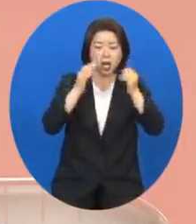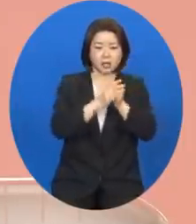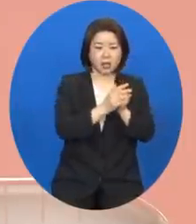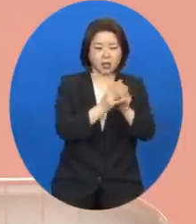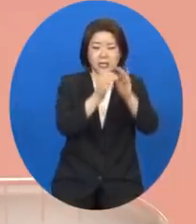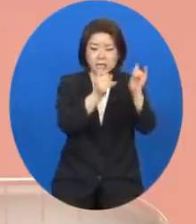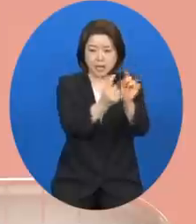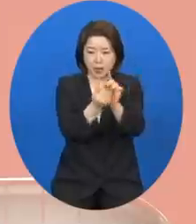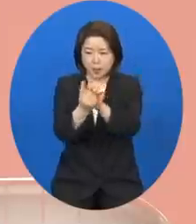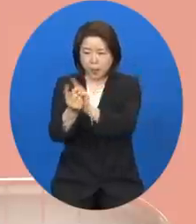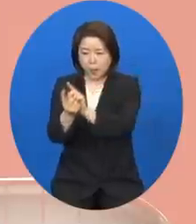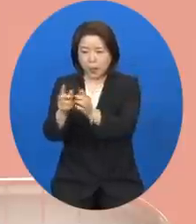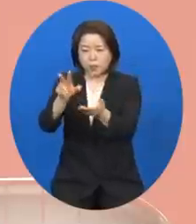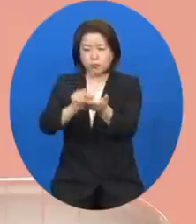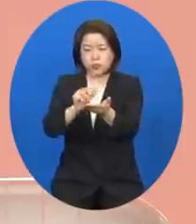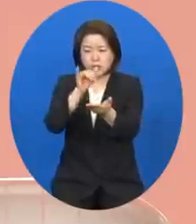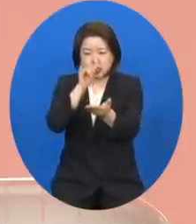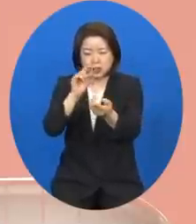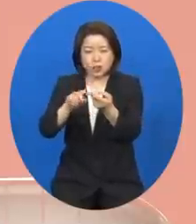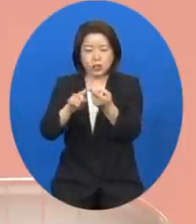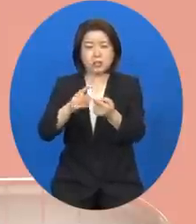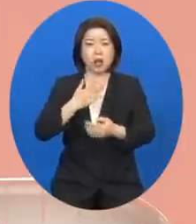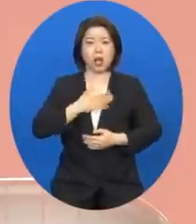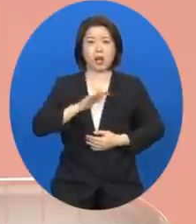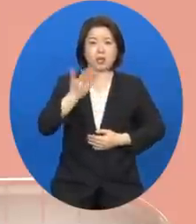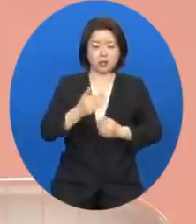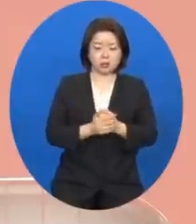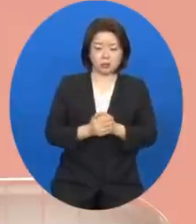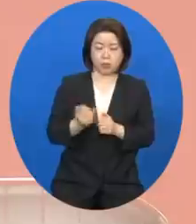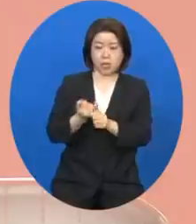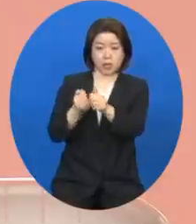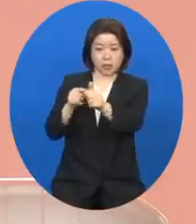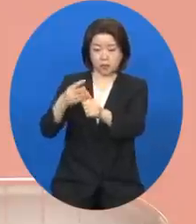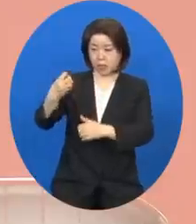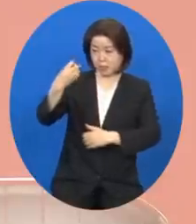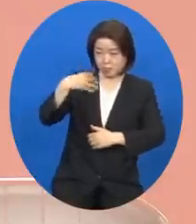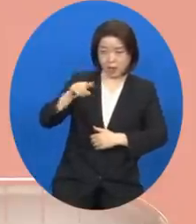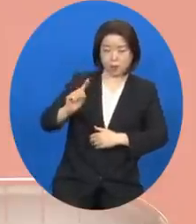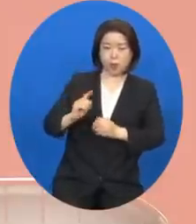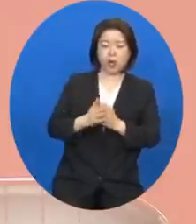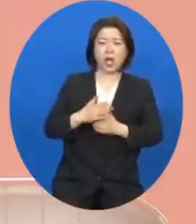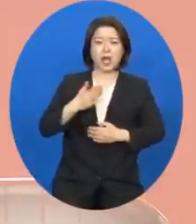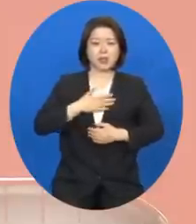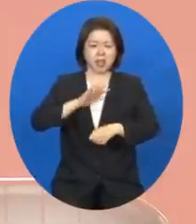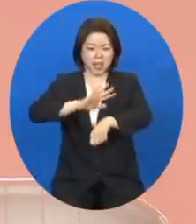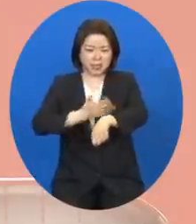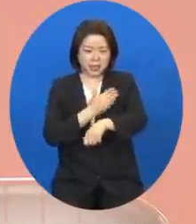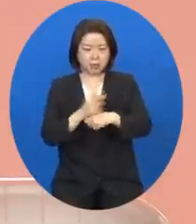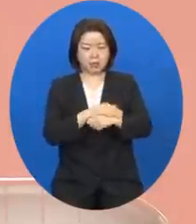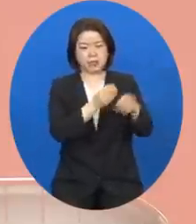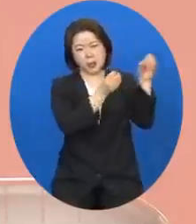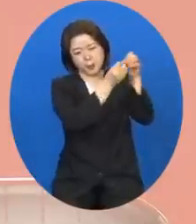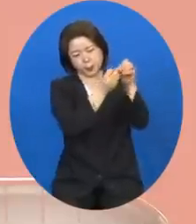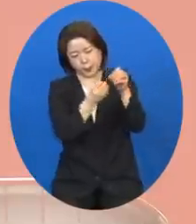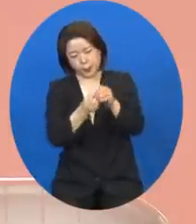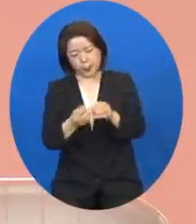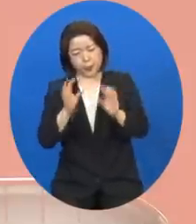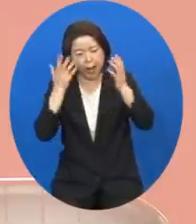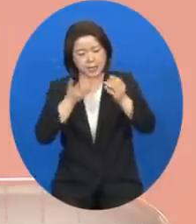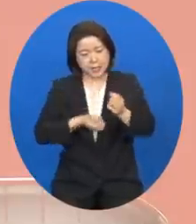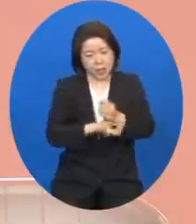문제가 있음을 알게 되었는데 남편은 저의 허물이 고스란히 아이에게 대물림되어 간다